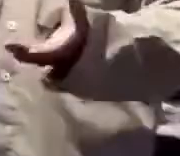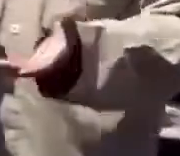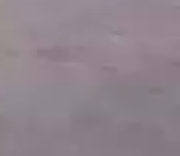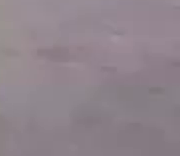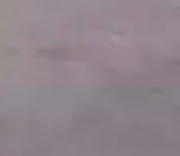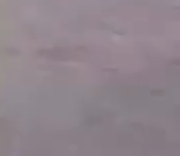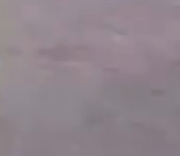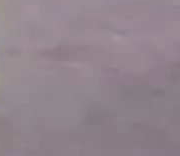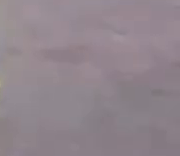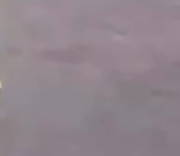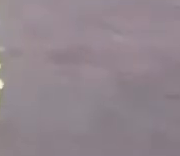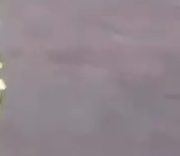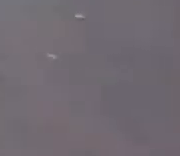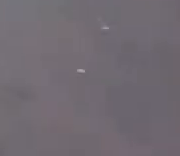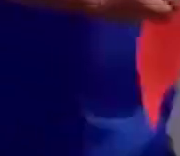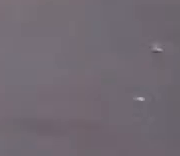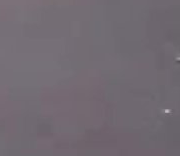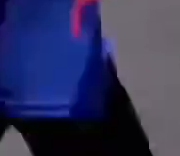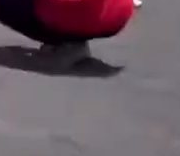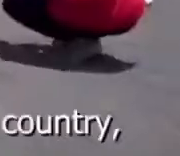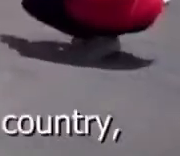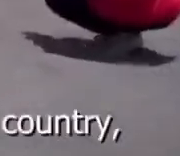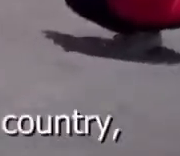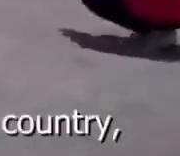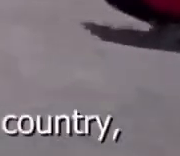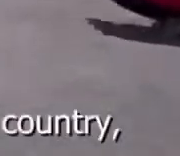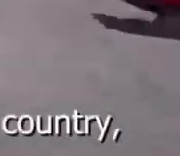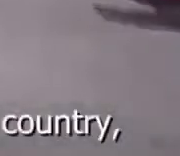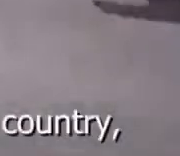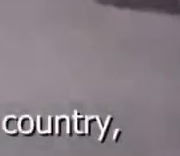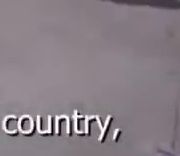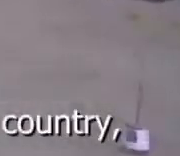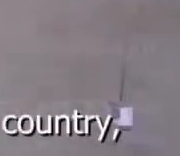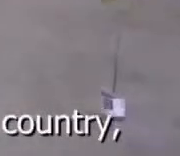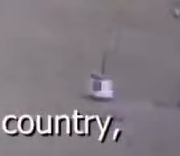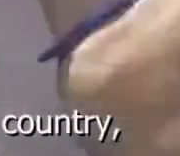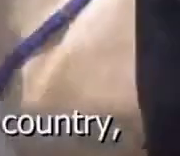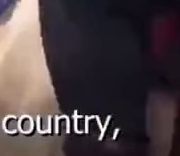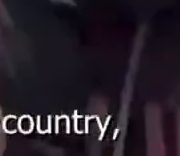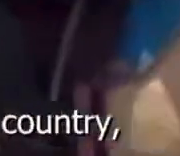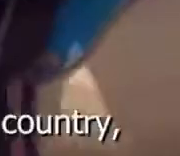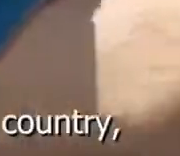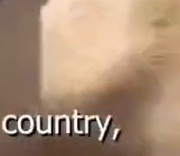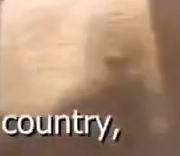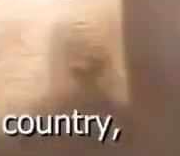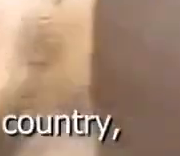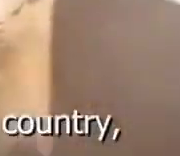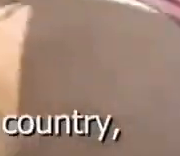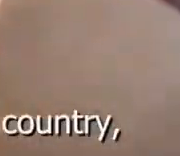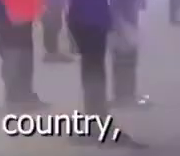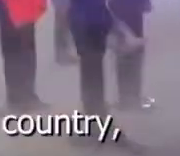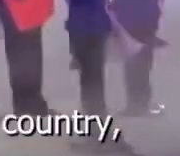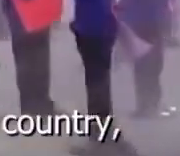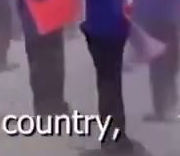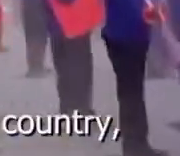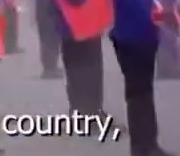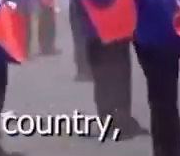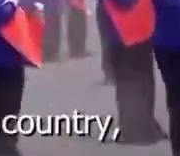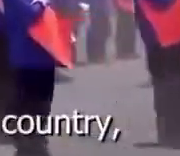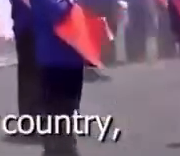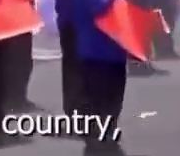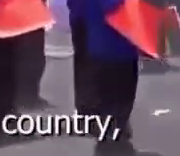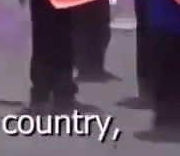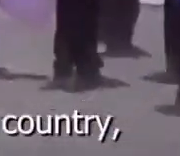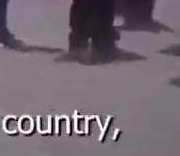bangga menjadi anggota Tagana dan KSB, karena kami mempunyai kesempatan dan ruang untuk berbakti